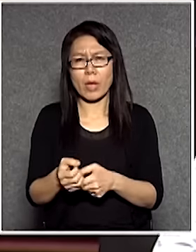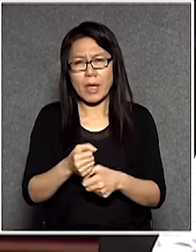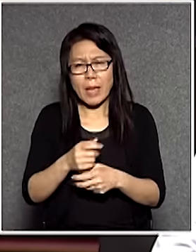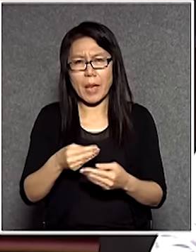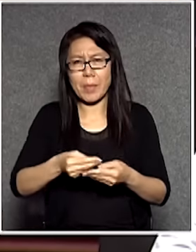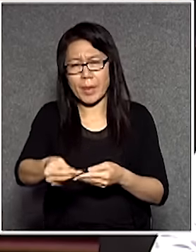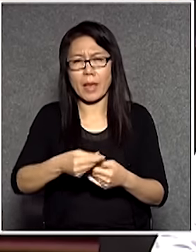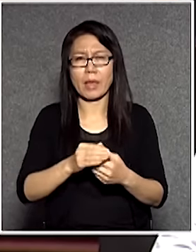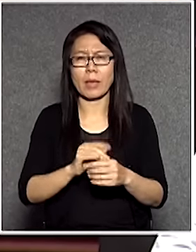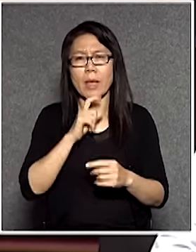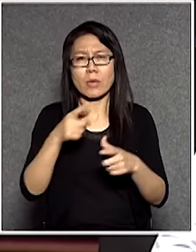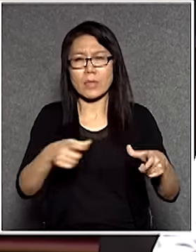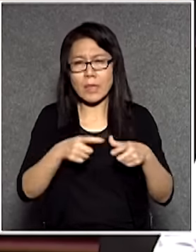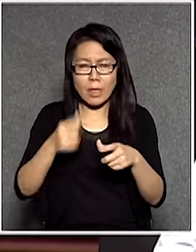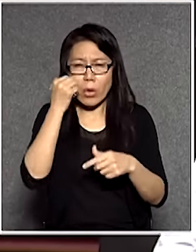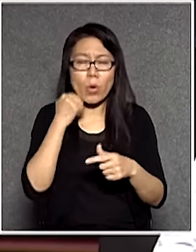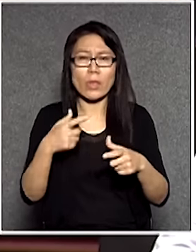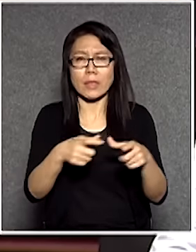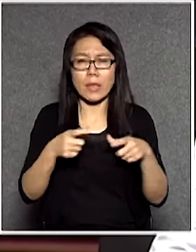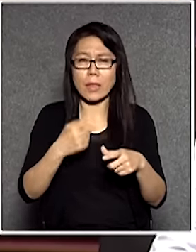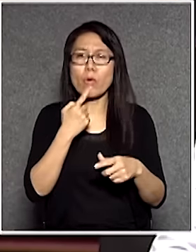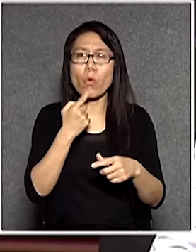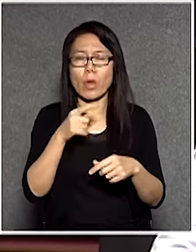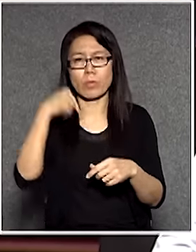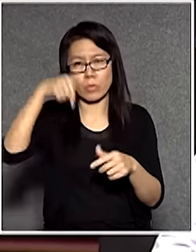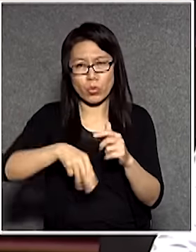個月都有生日會，長者生日會，紅磡深水